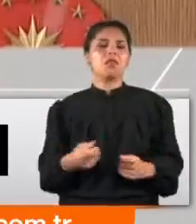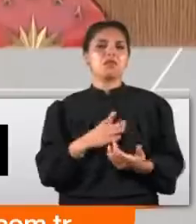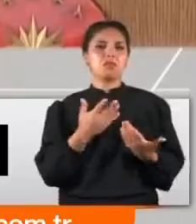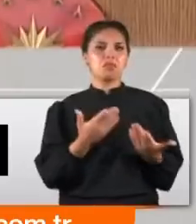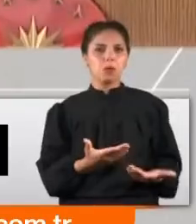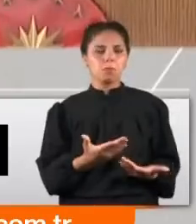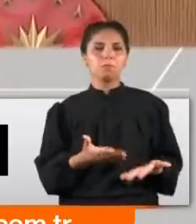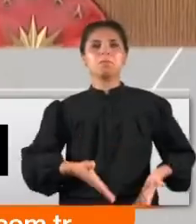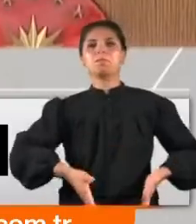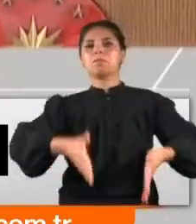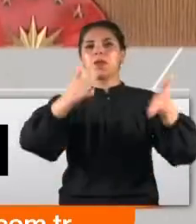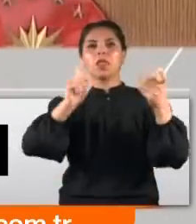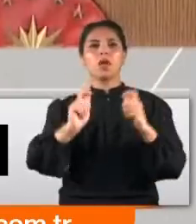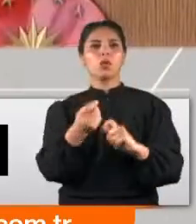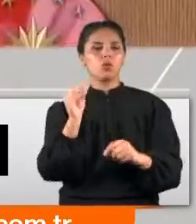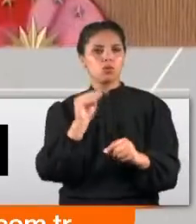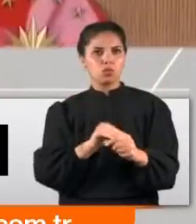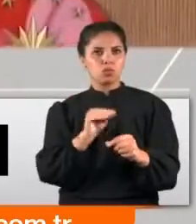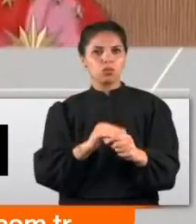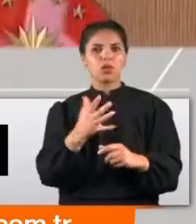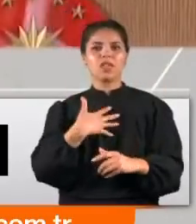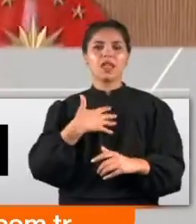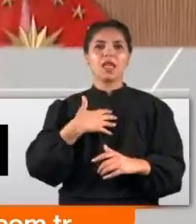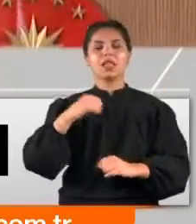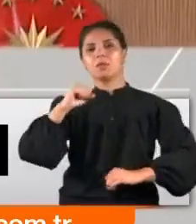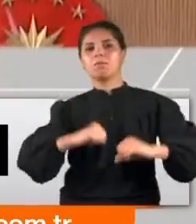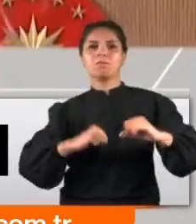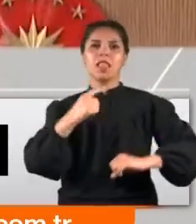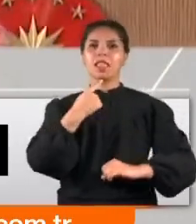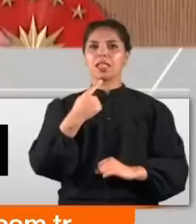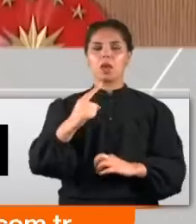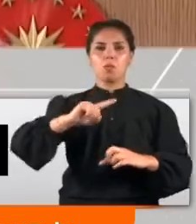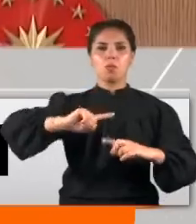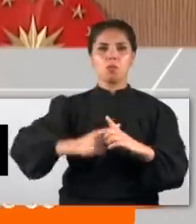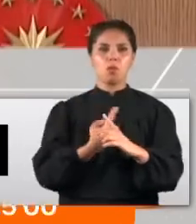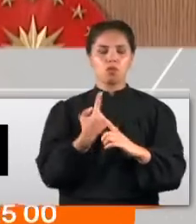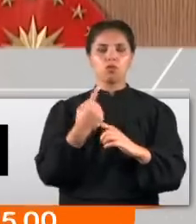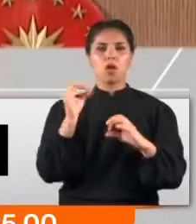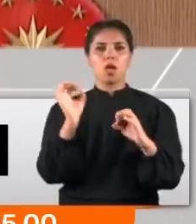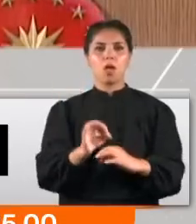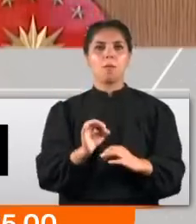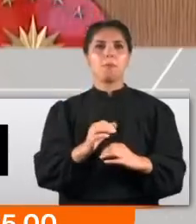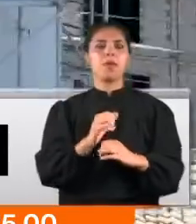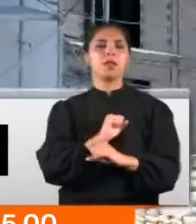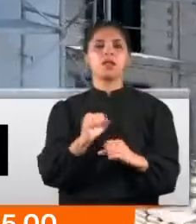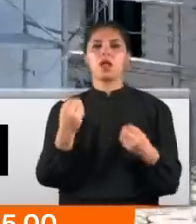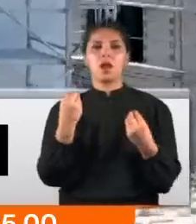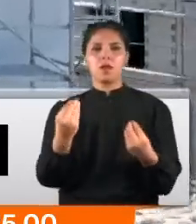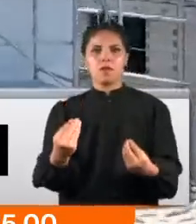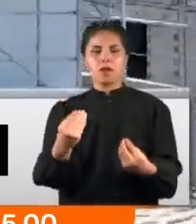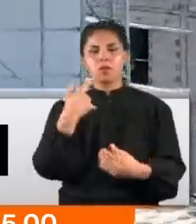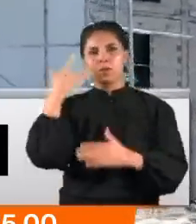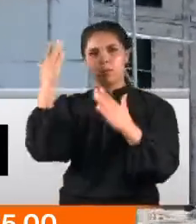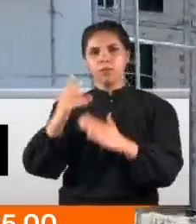kalktı. Kentsel dönüşüme, ransal dönüşüm diyerek projelere kara çaldılar.